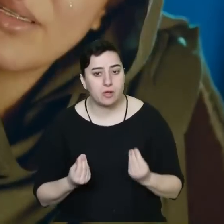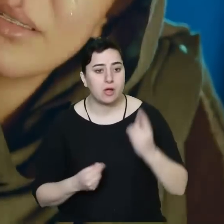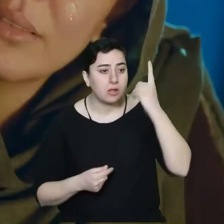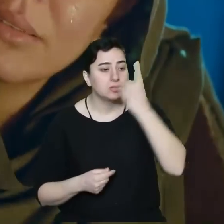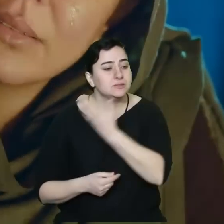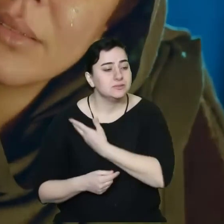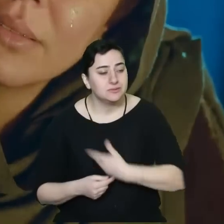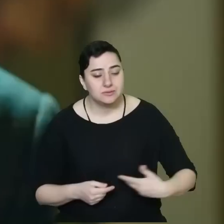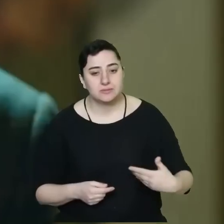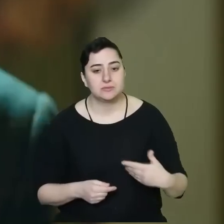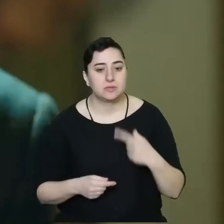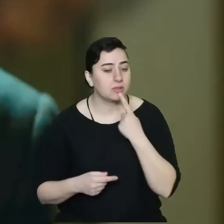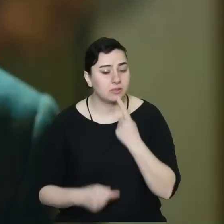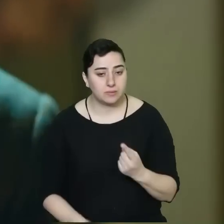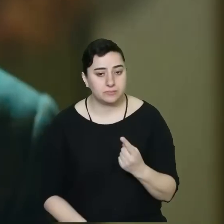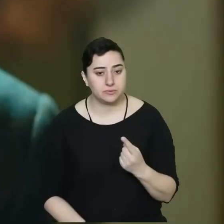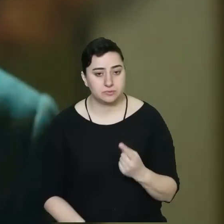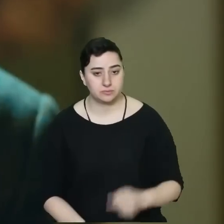Allah'ın sevgilisi şöyle buyurmuş.